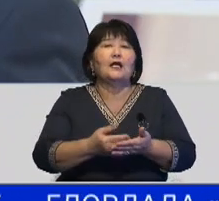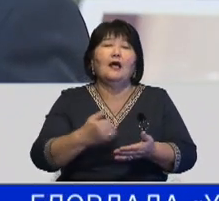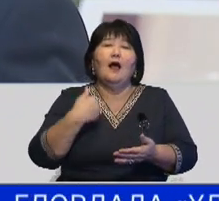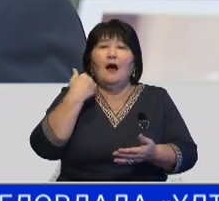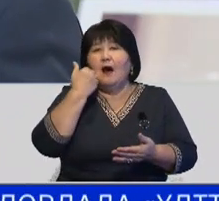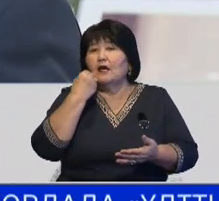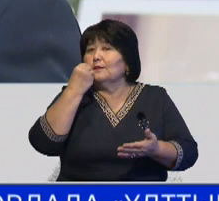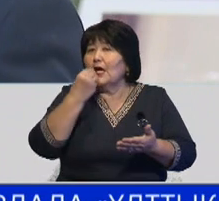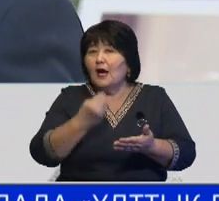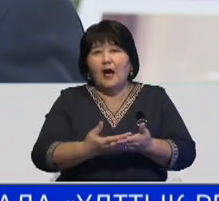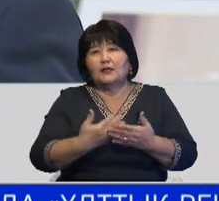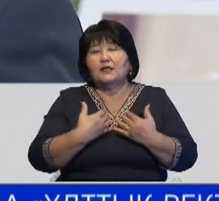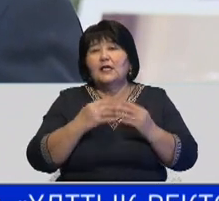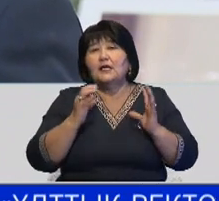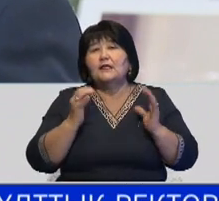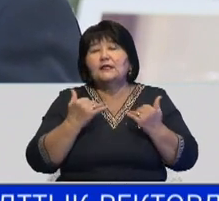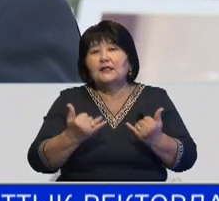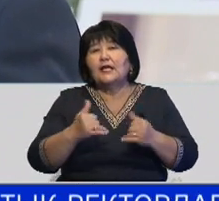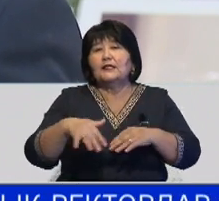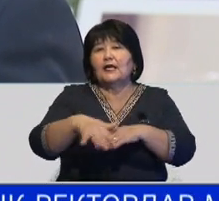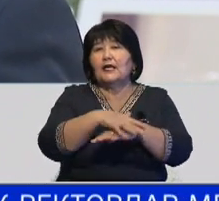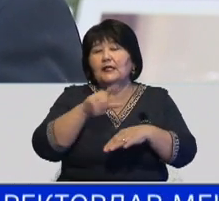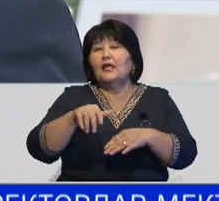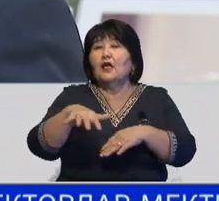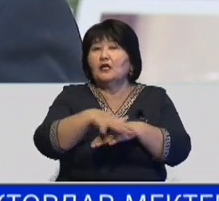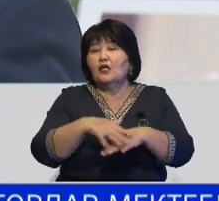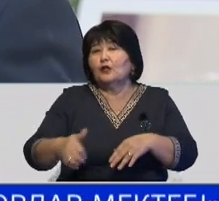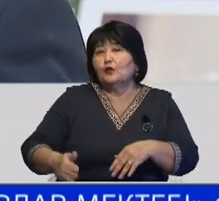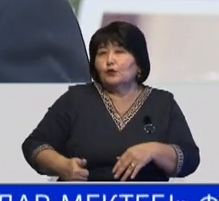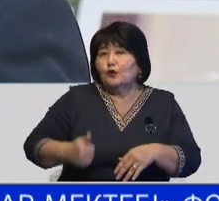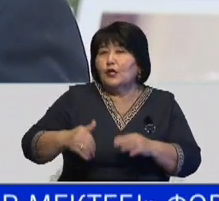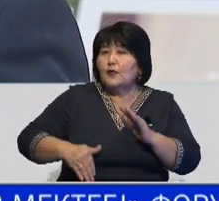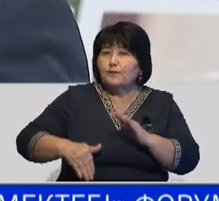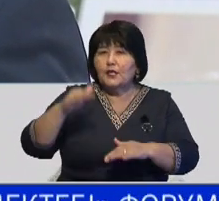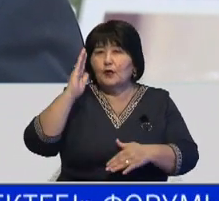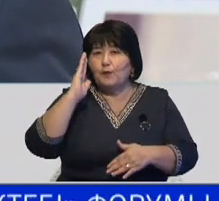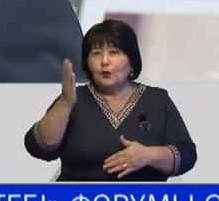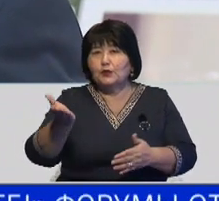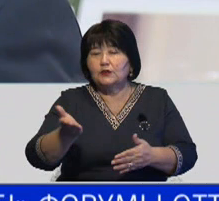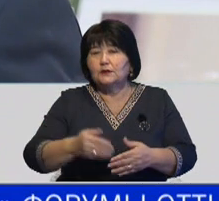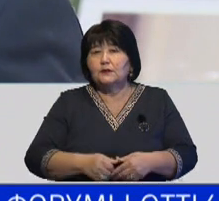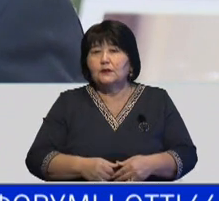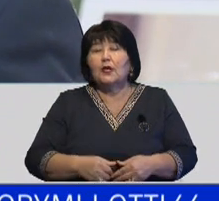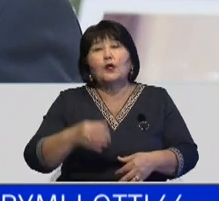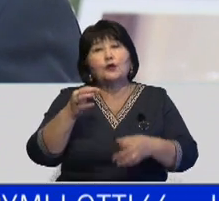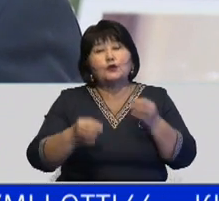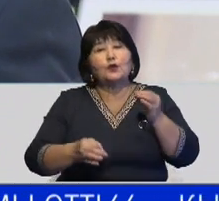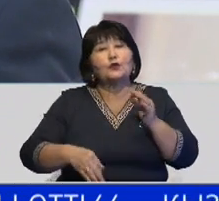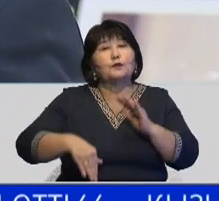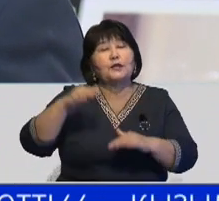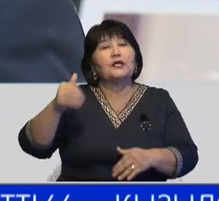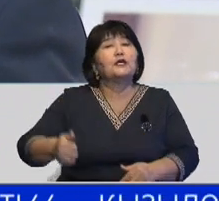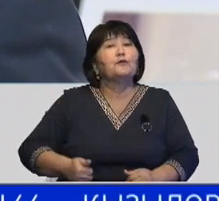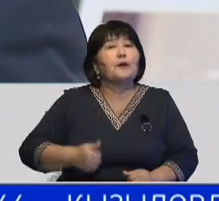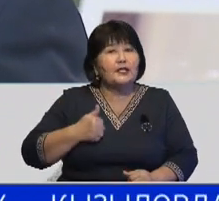деп сыйлайтын ел. Сондықтан елдің тұғыры биік болсын, сот биігінің